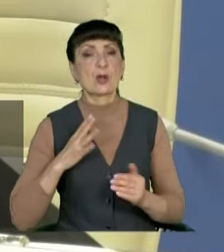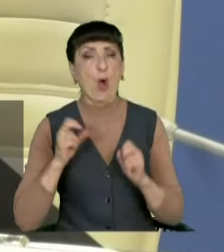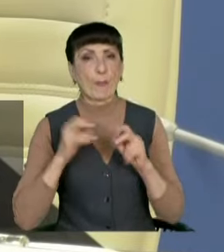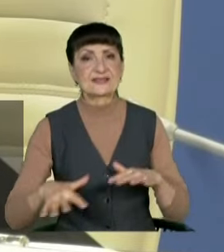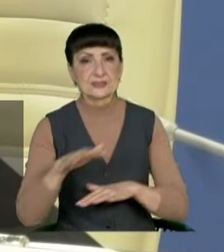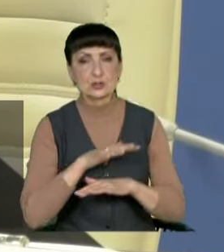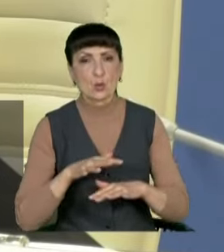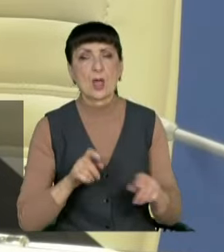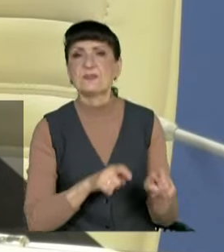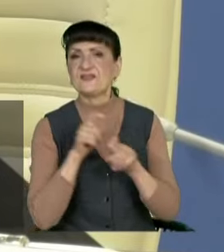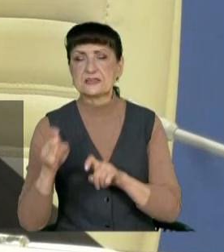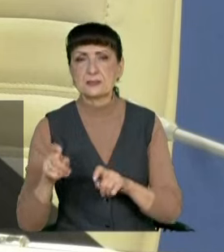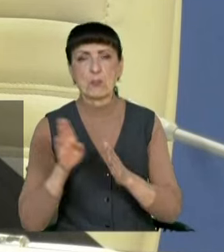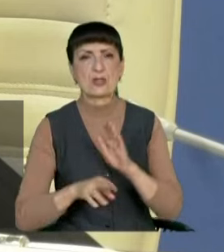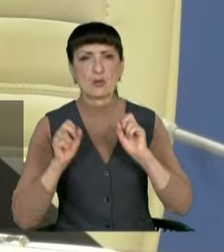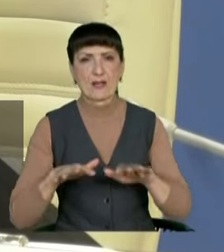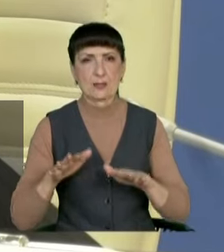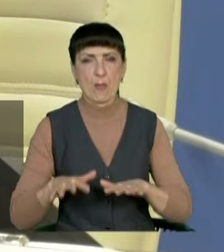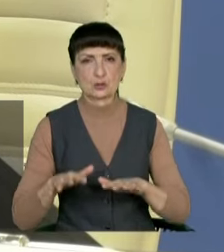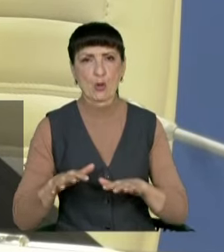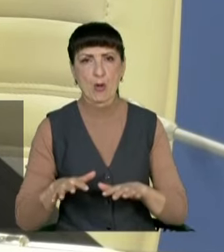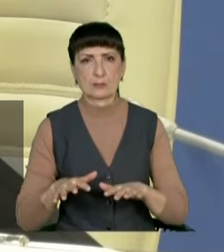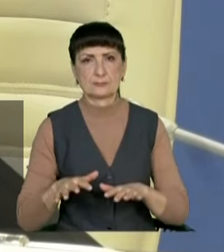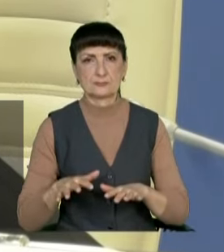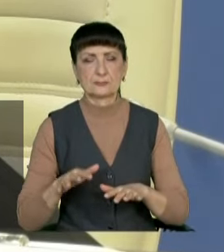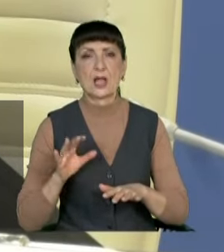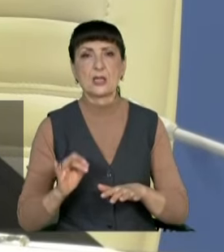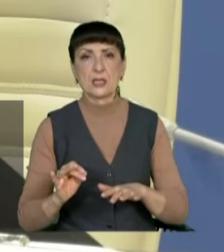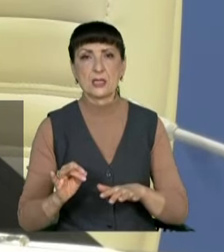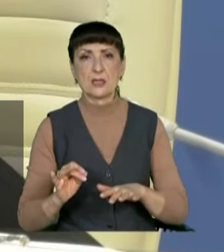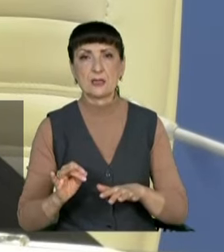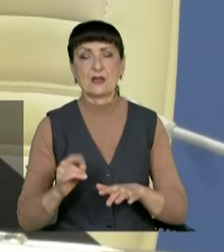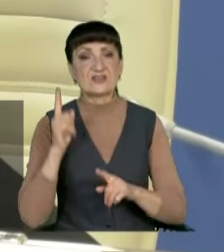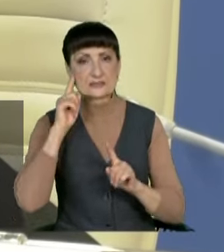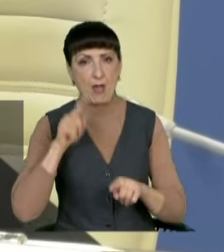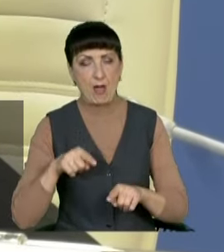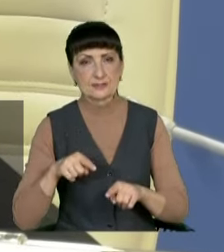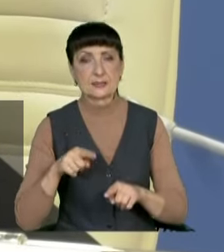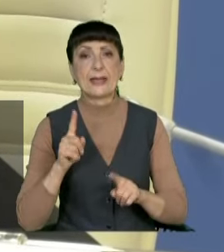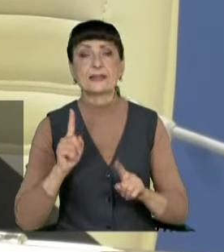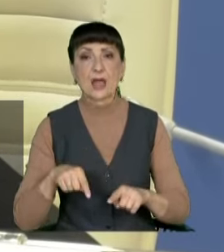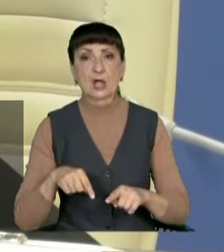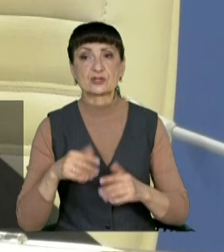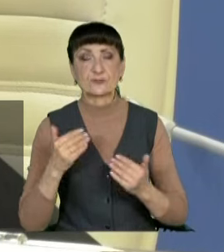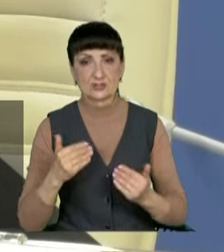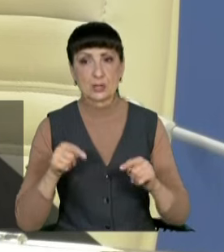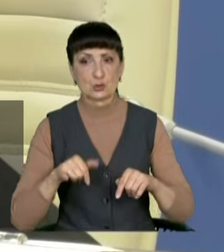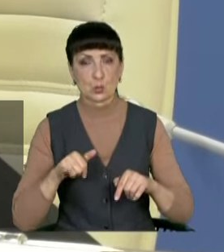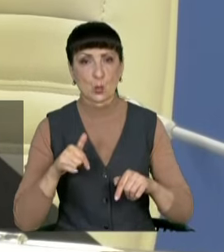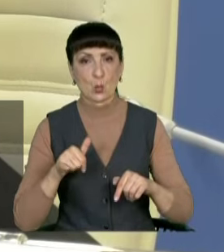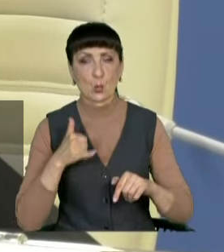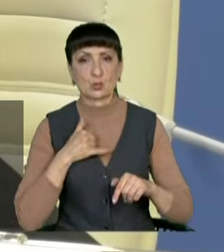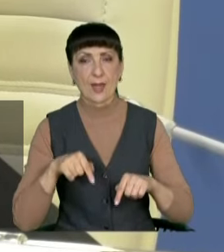зоне, переведены на безопасные. И вы знаете, даже вот здесь у нас в